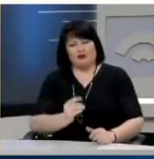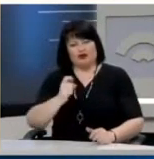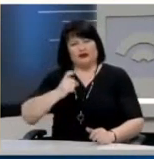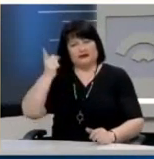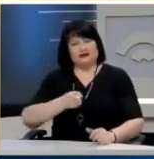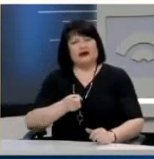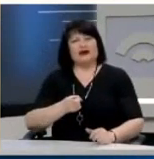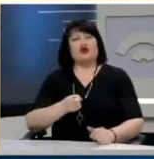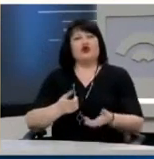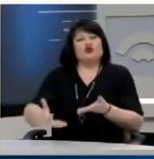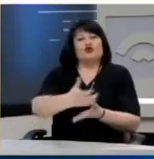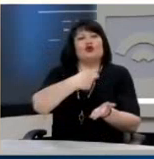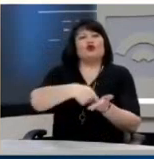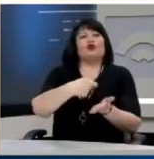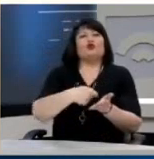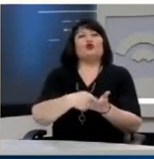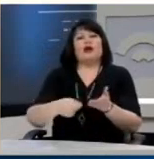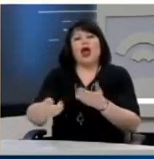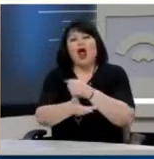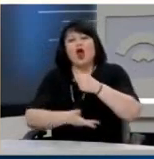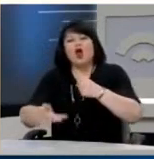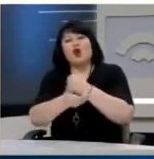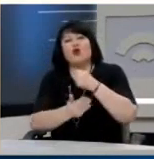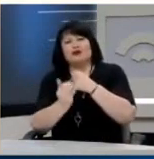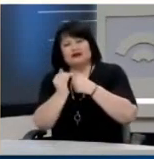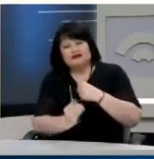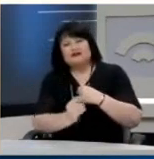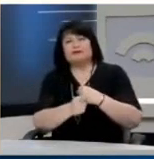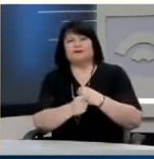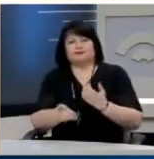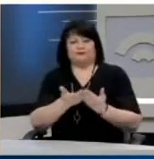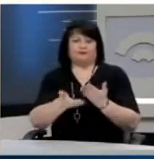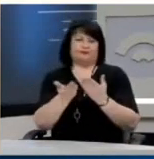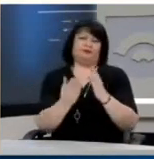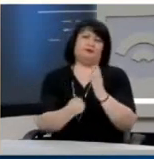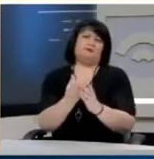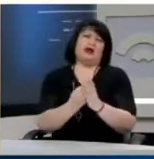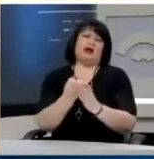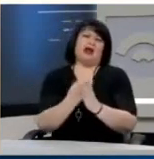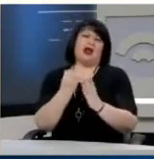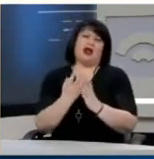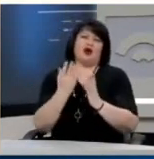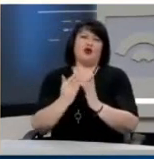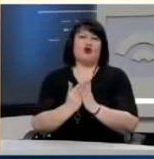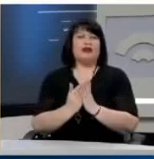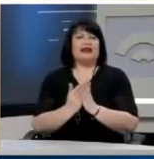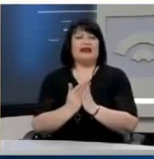στο φορολογητέο εισόδημα των συνεταιρισμένων αγροτών για να ενισχύσουμε την παραγωγή και